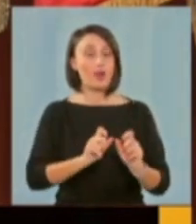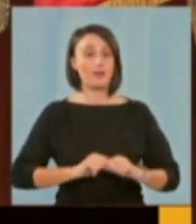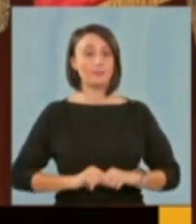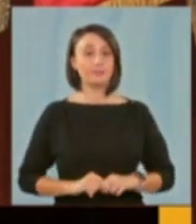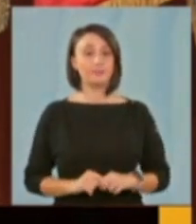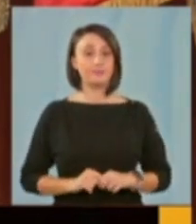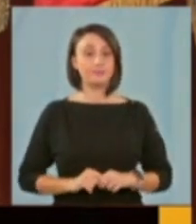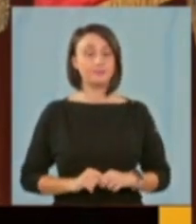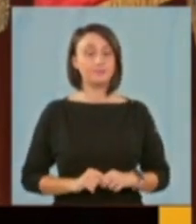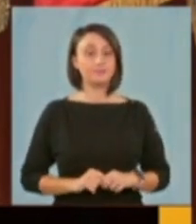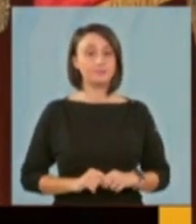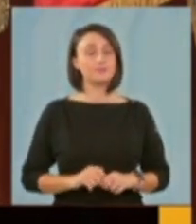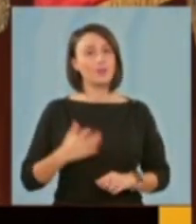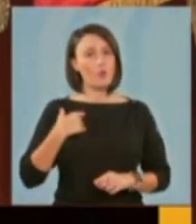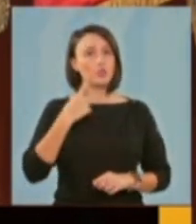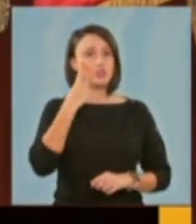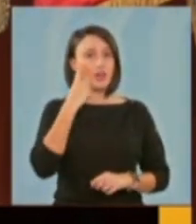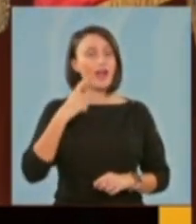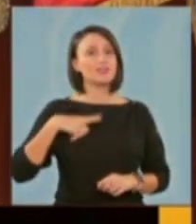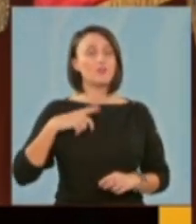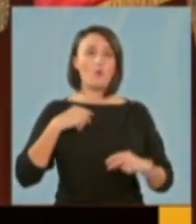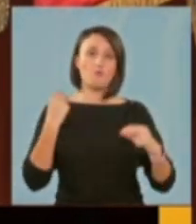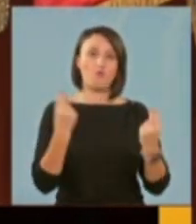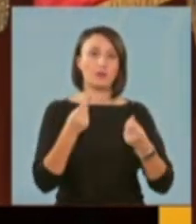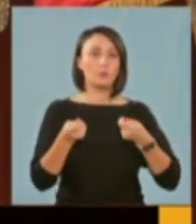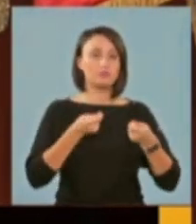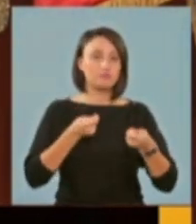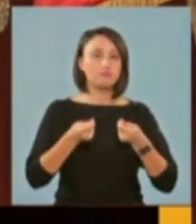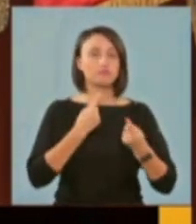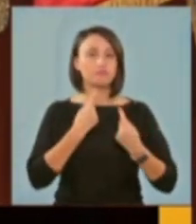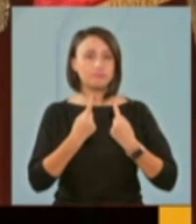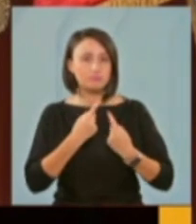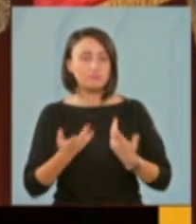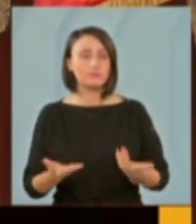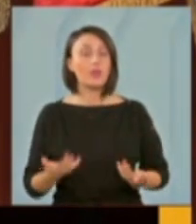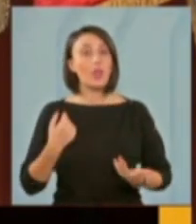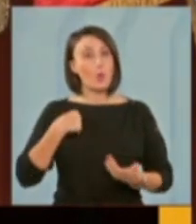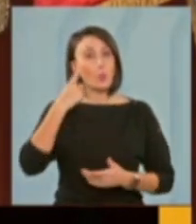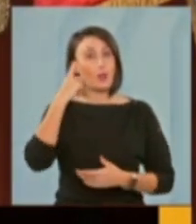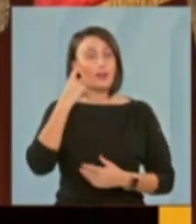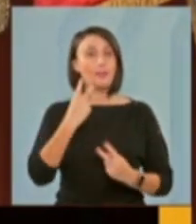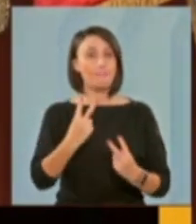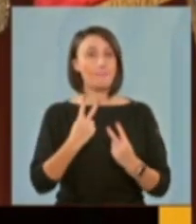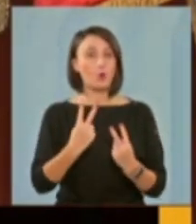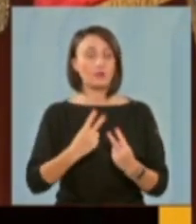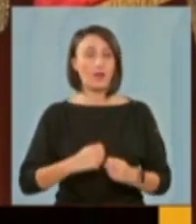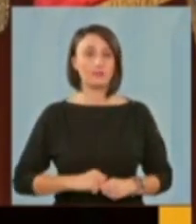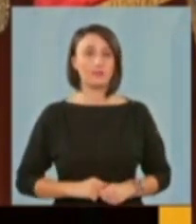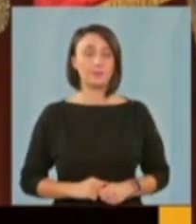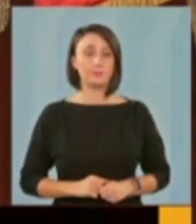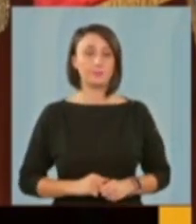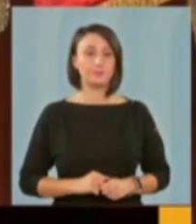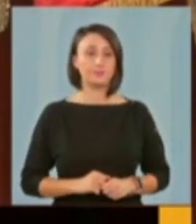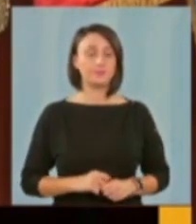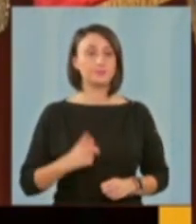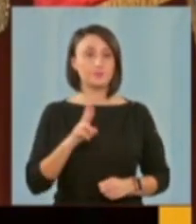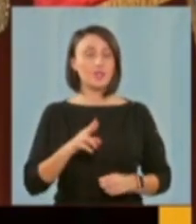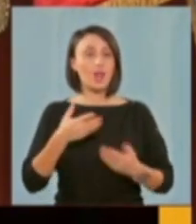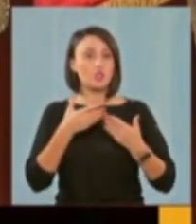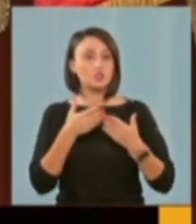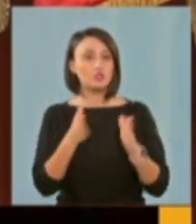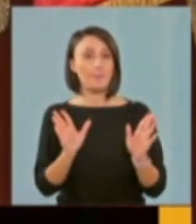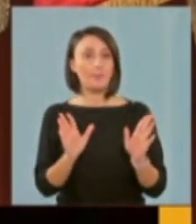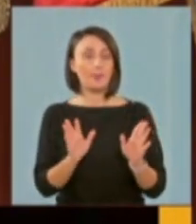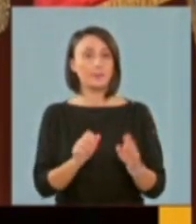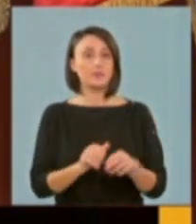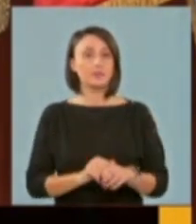apărare. Deci voi încerca să fiu un foarte bun mediator. Cred că este important să restartăm, dacă